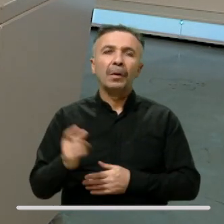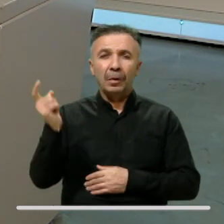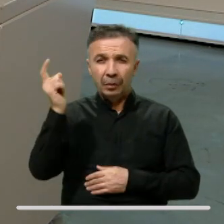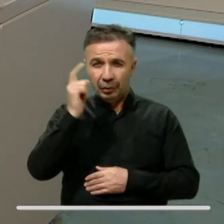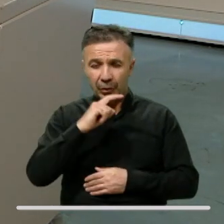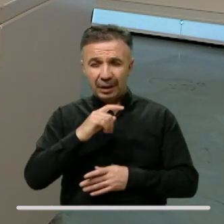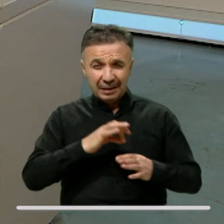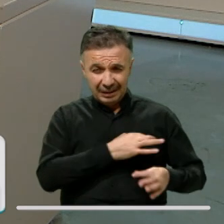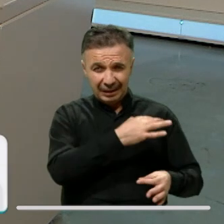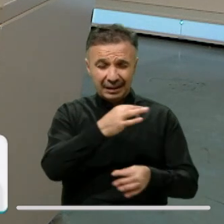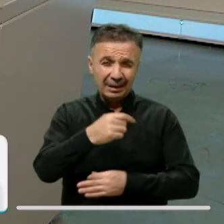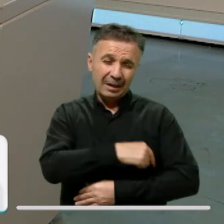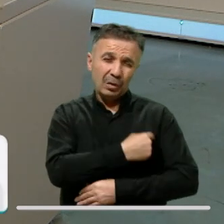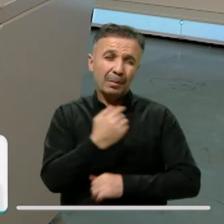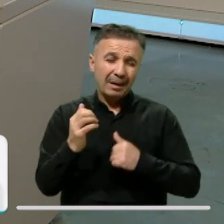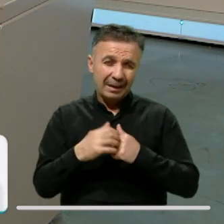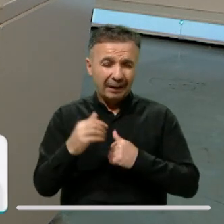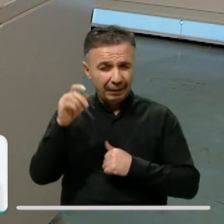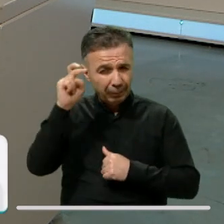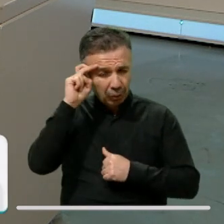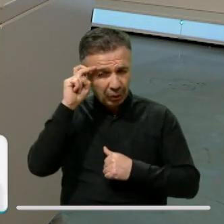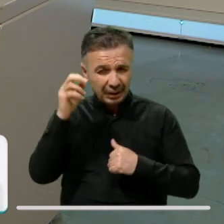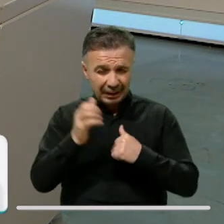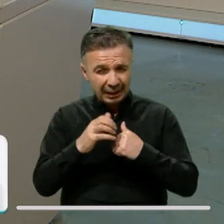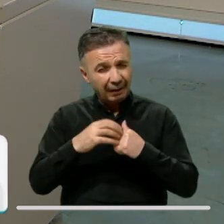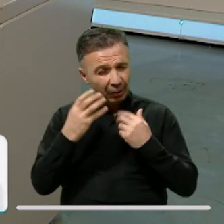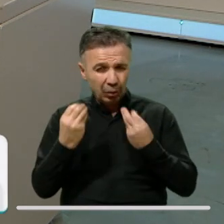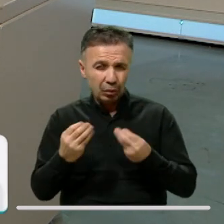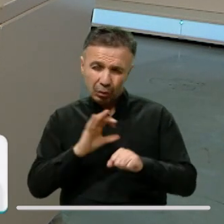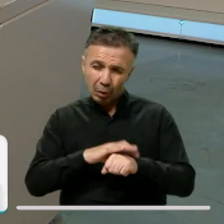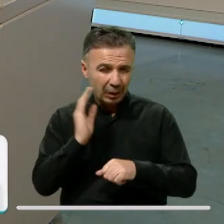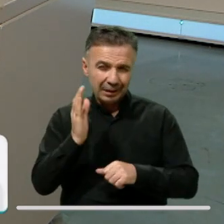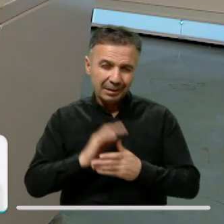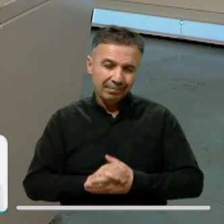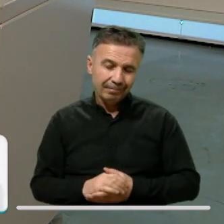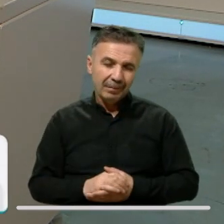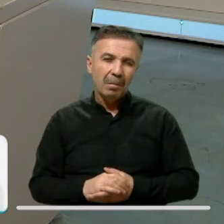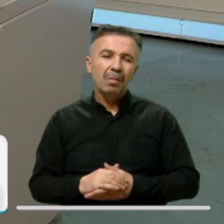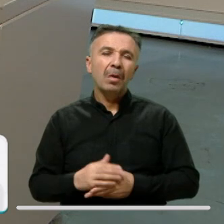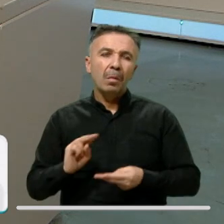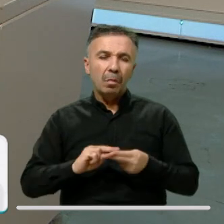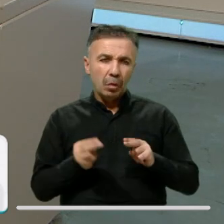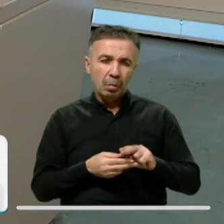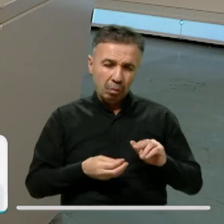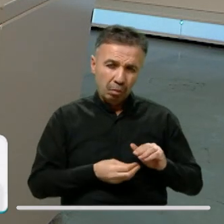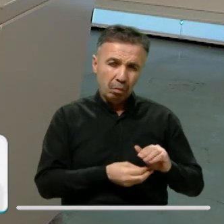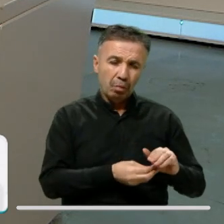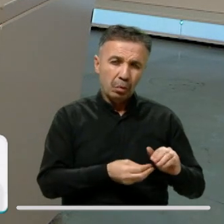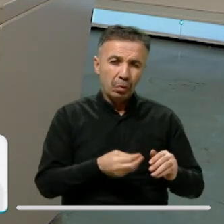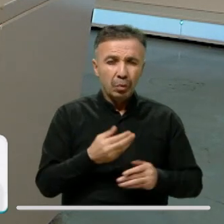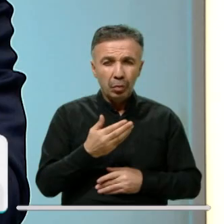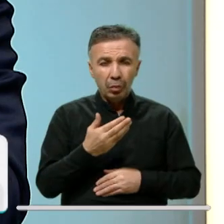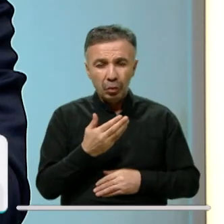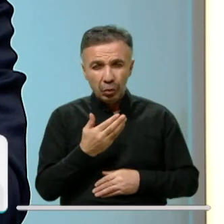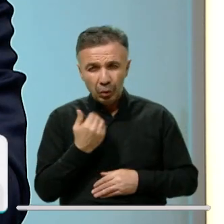Dolayısıyla insanlar normal tedavi yollarını kullanmaları gerekir. Ya bu büyü yoktur anlamına veya büyü